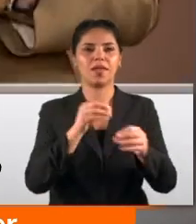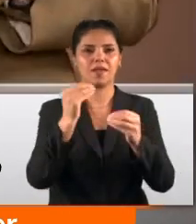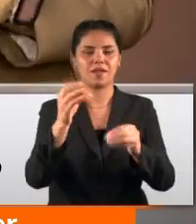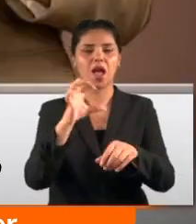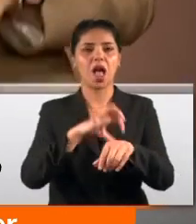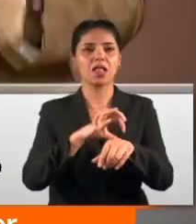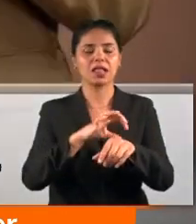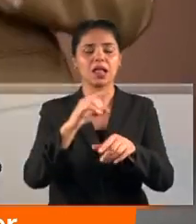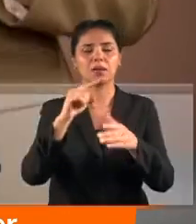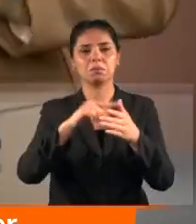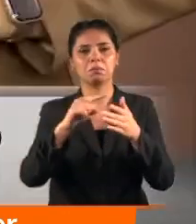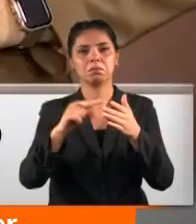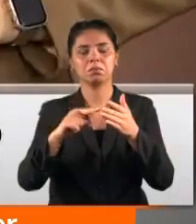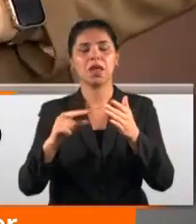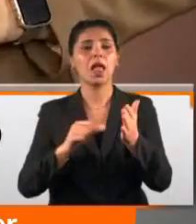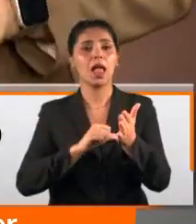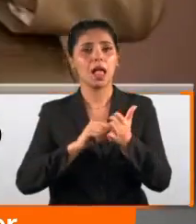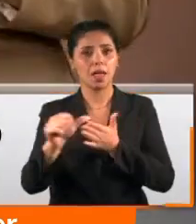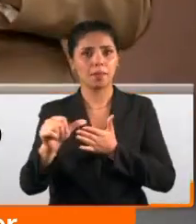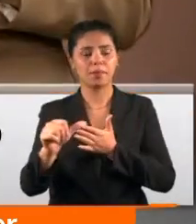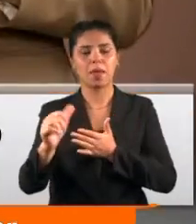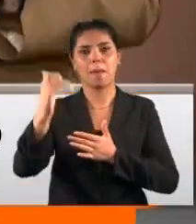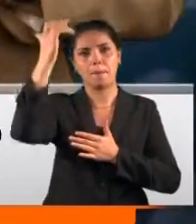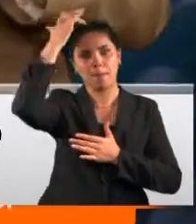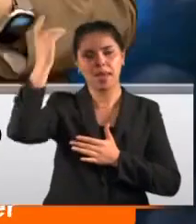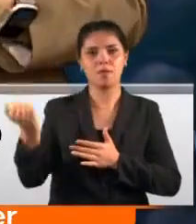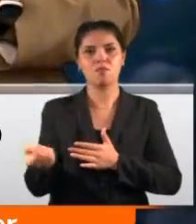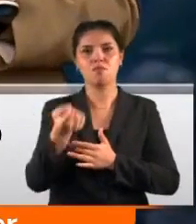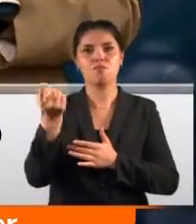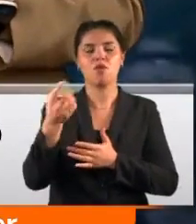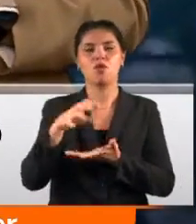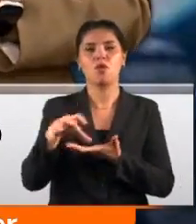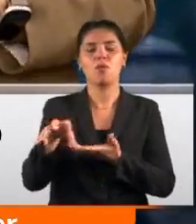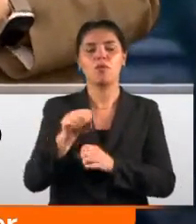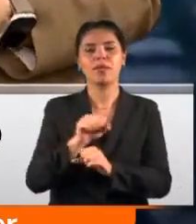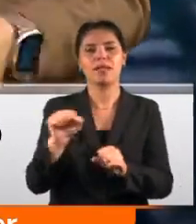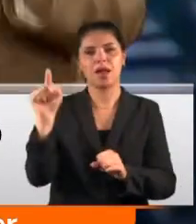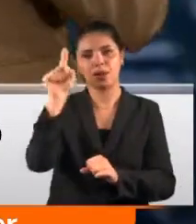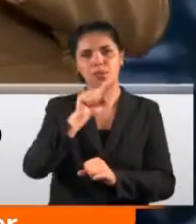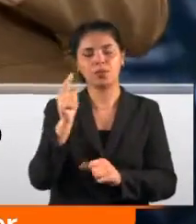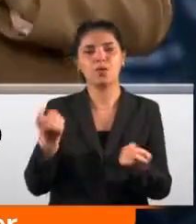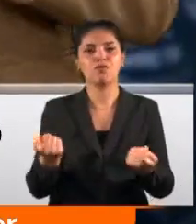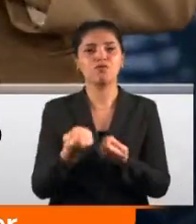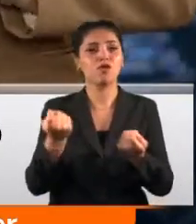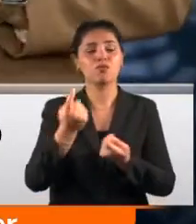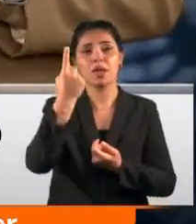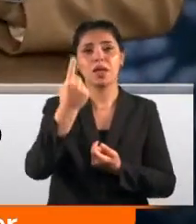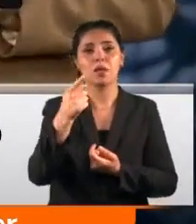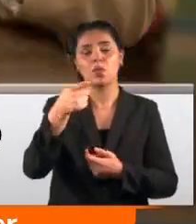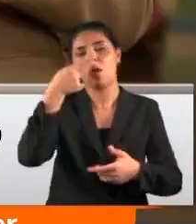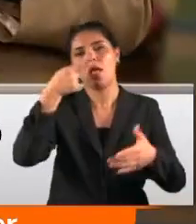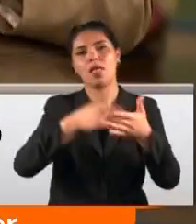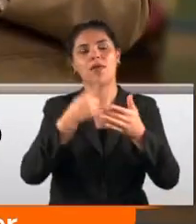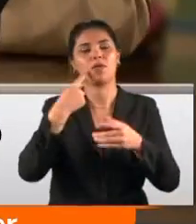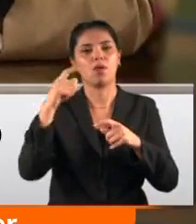hastalıkların hepsi beynin motor hareketleri kontrol eden bölgesinde oluşan hasardan kaynaklanıyor. Çalışmalarda ilk olarak buna yönelik